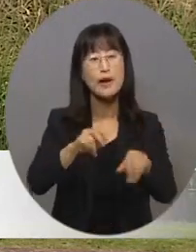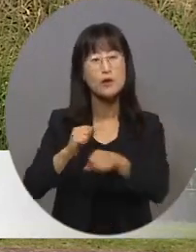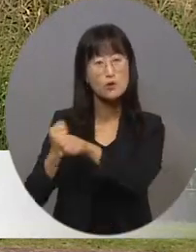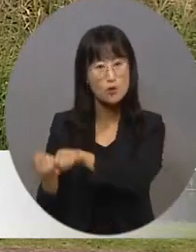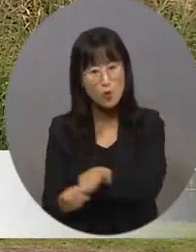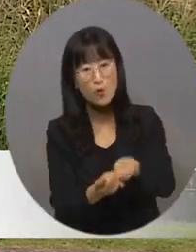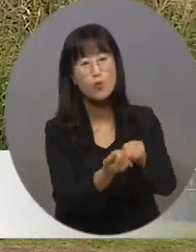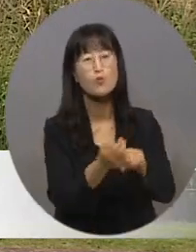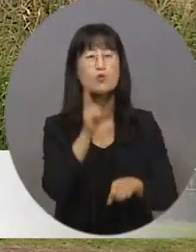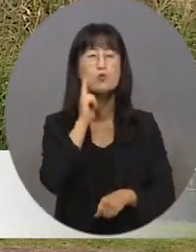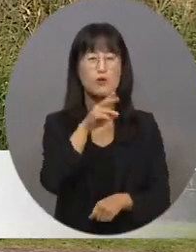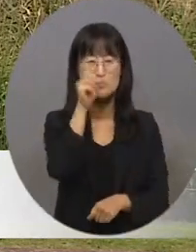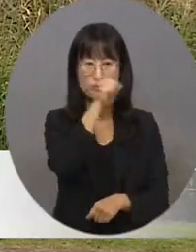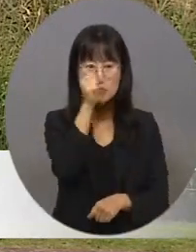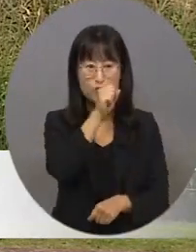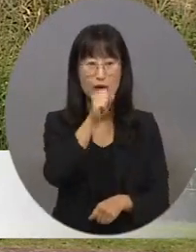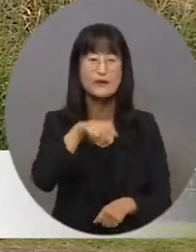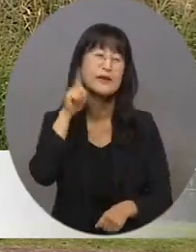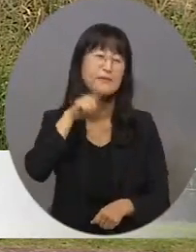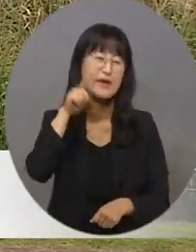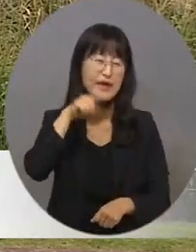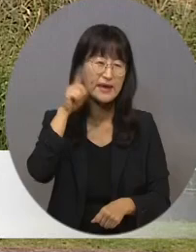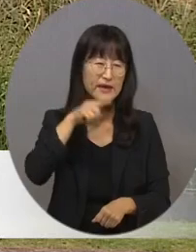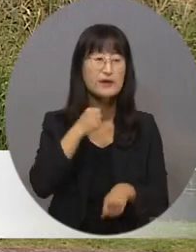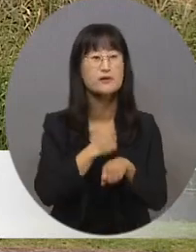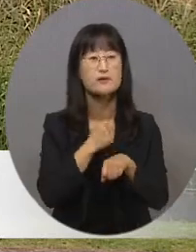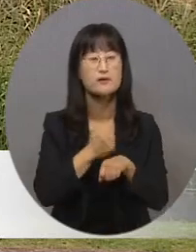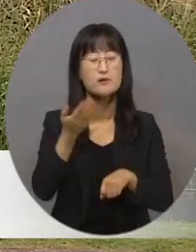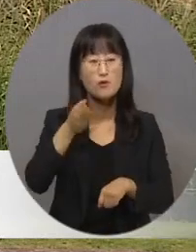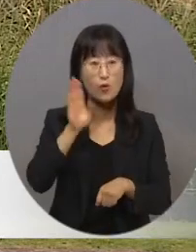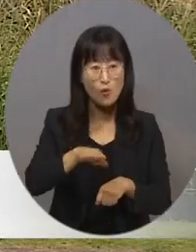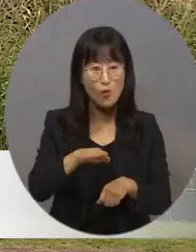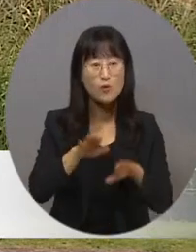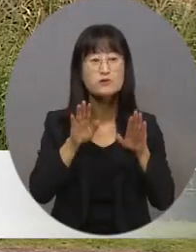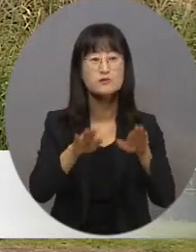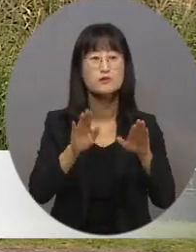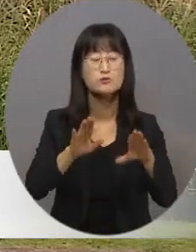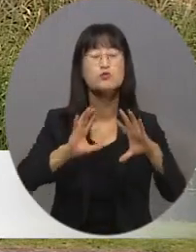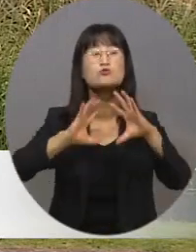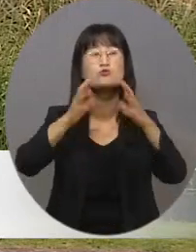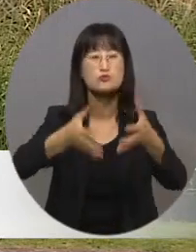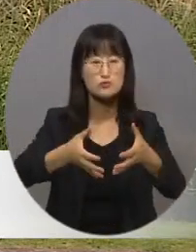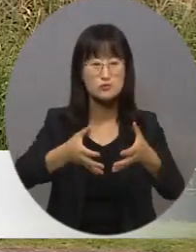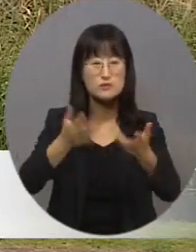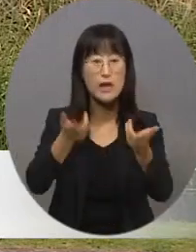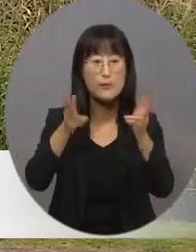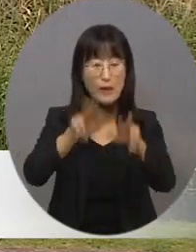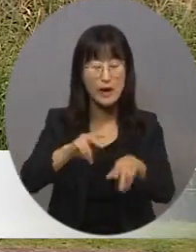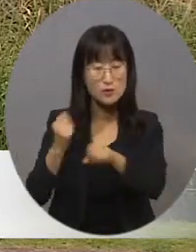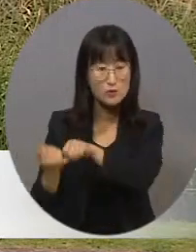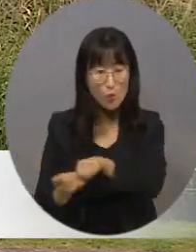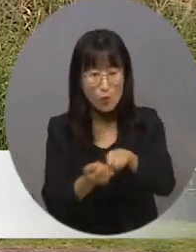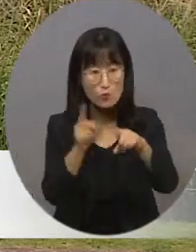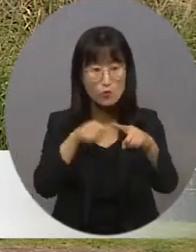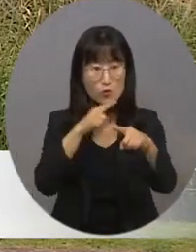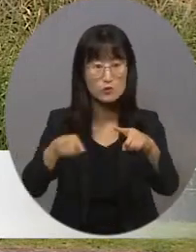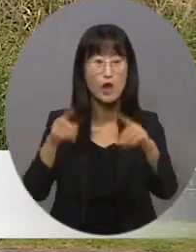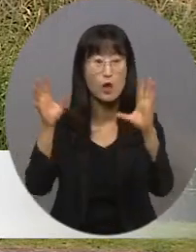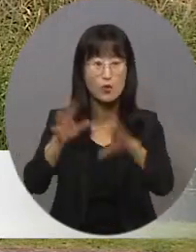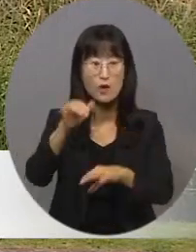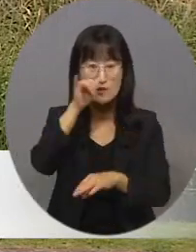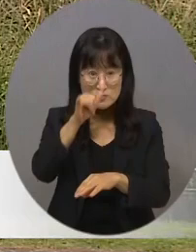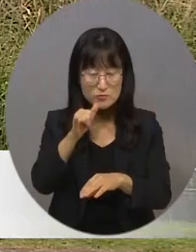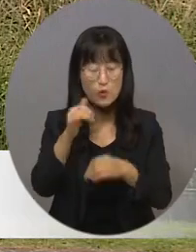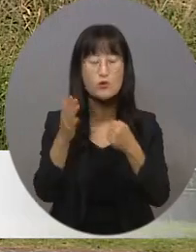엄청 좋아해가지고 매일 치고 있습니다. 그런데 공교롭게도 국제 파크골프 대회가 열린다고 해서